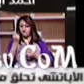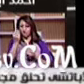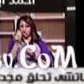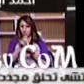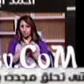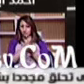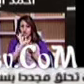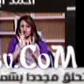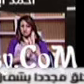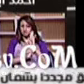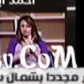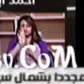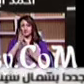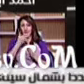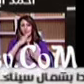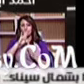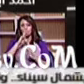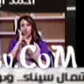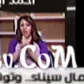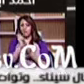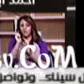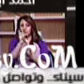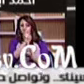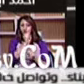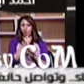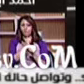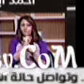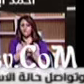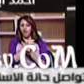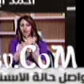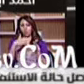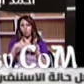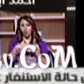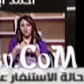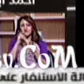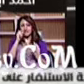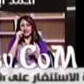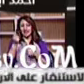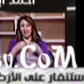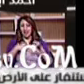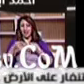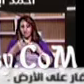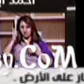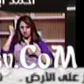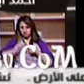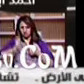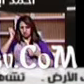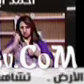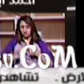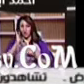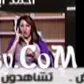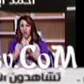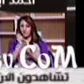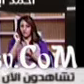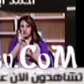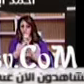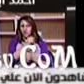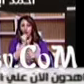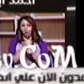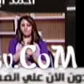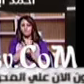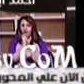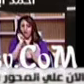الناس دي مكمله لغايه دلوقتي بتقبض العمال وبتقبض الموظفين انا بشكرهم وانا مش عايز مش عايز حد يشكرني بس انا بقول لحضرتك الظروف اللي احنا بنشتغل